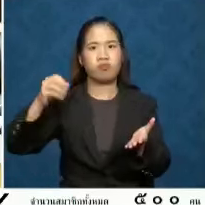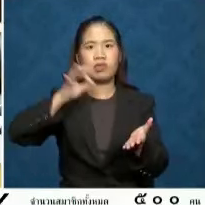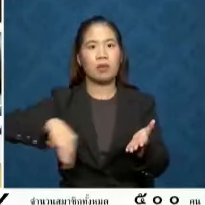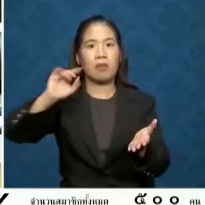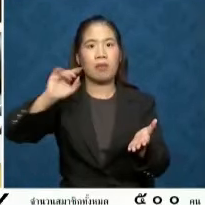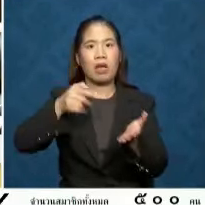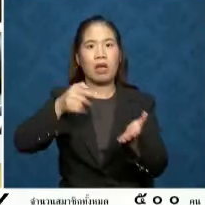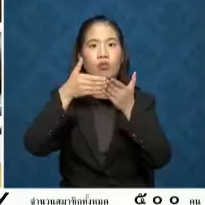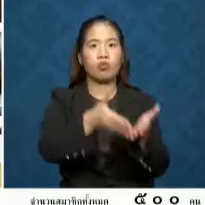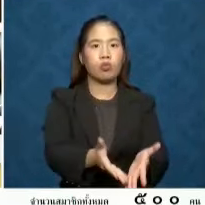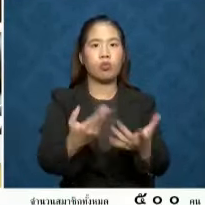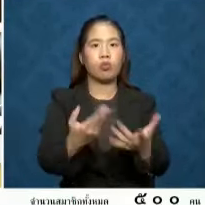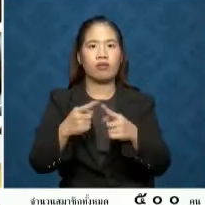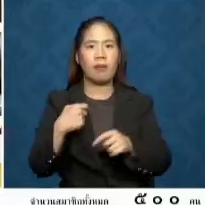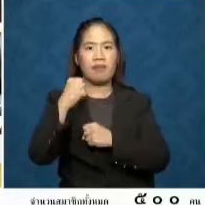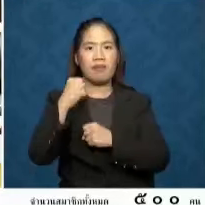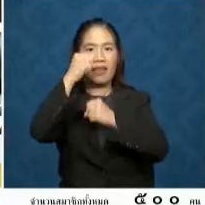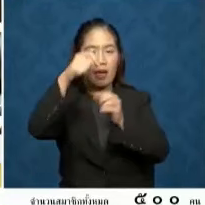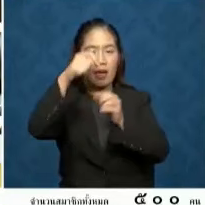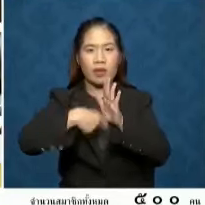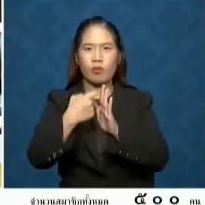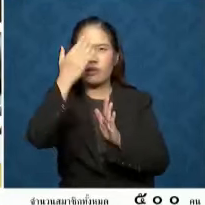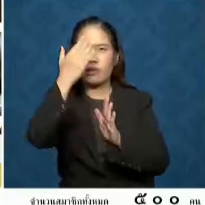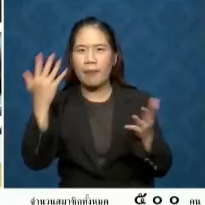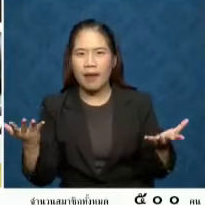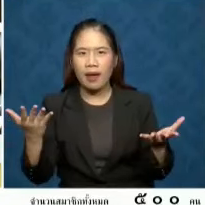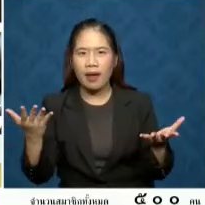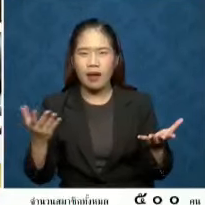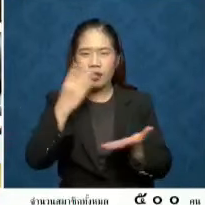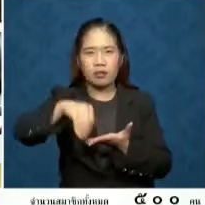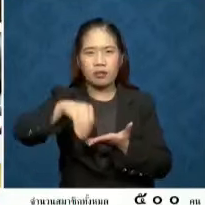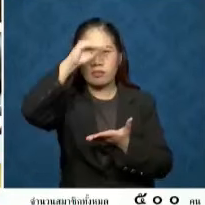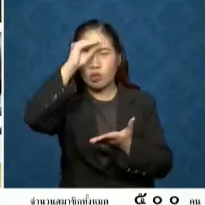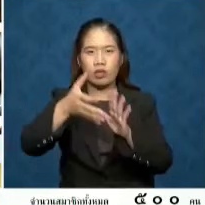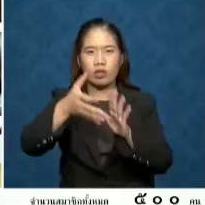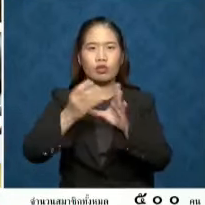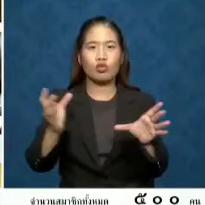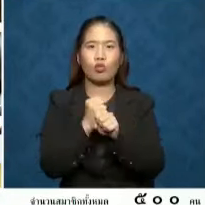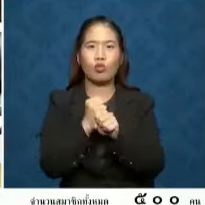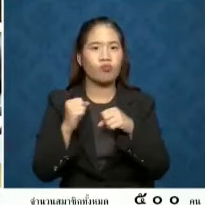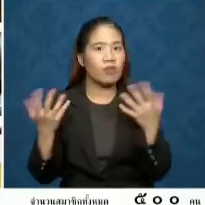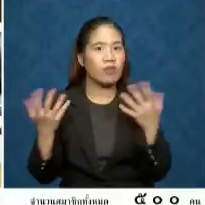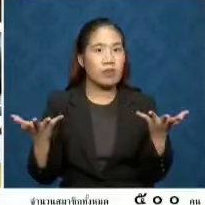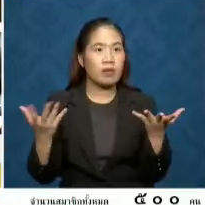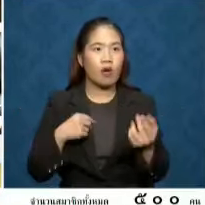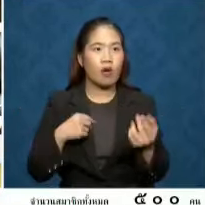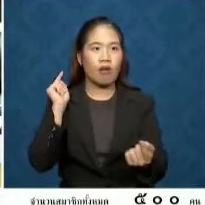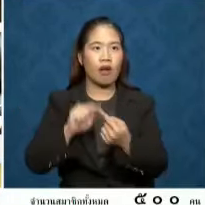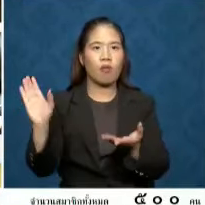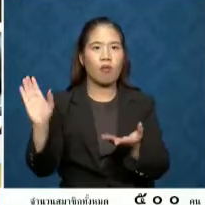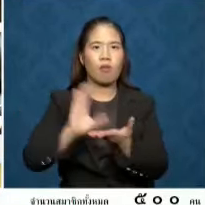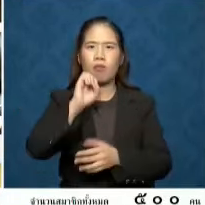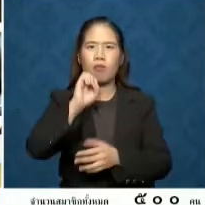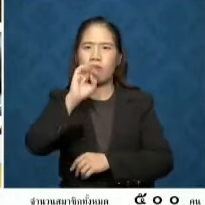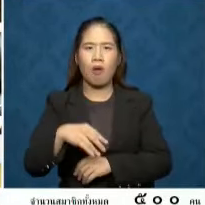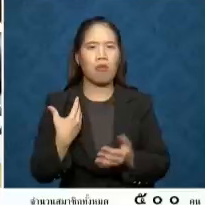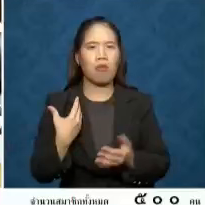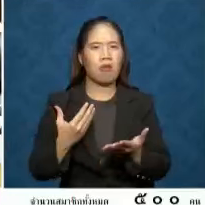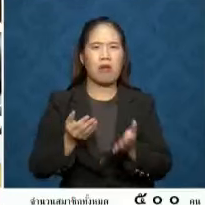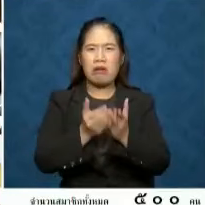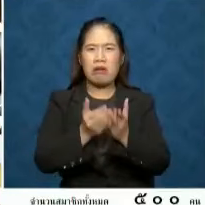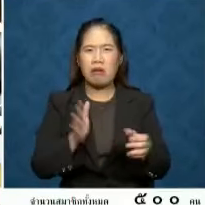นาแต่ไม่มีความพยายามจะหาสาเหตุเพื่อที่จะถอดบทเรียนแล้วพอเข้าฤดูงบประมาณก็มาโอดโอยว่าเรือไม่พอใช้เรือไม่พอใ